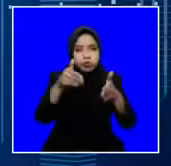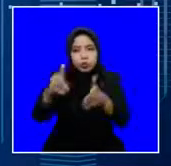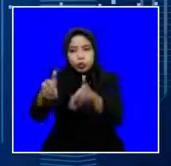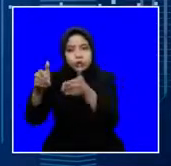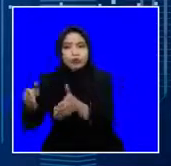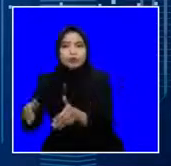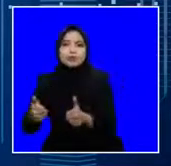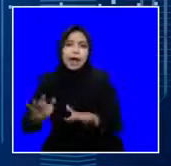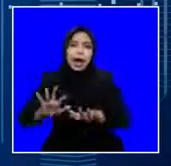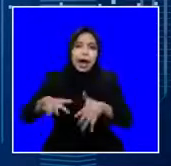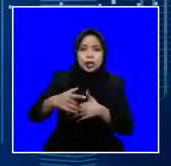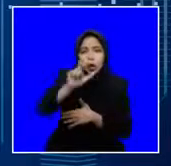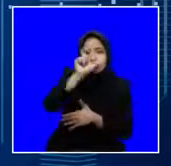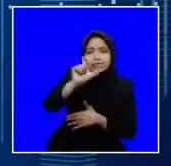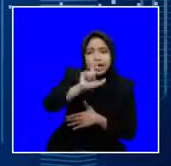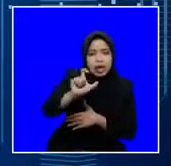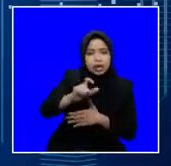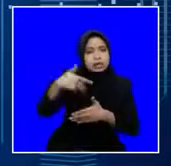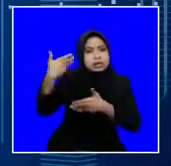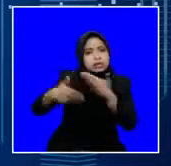untuk mencari